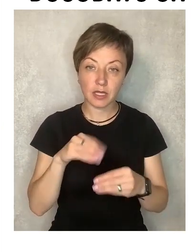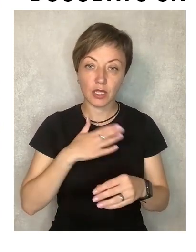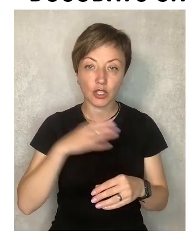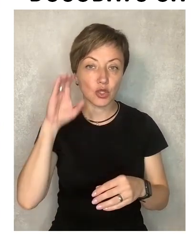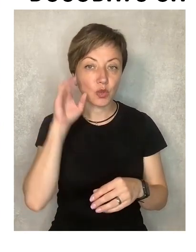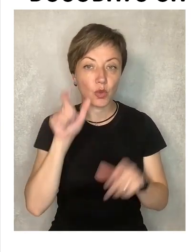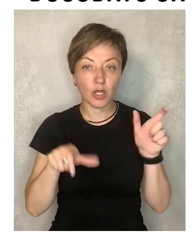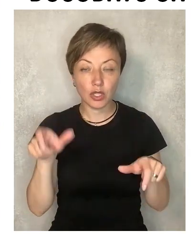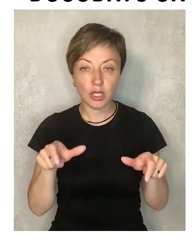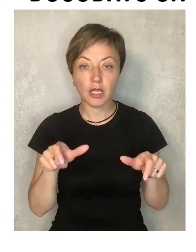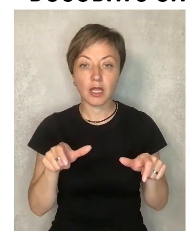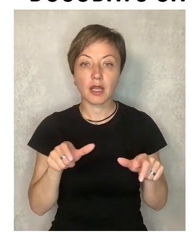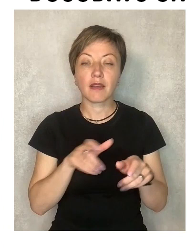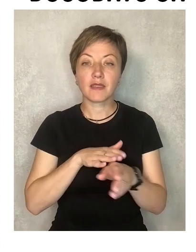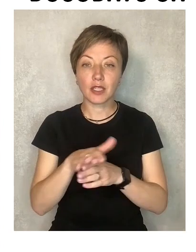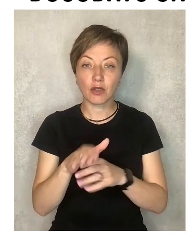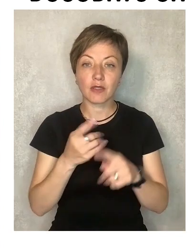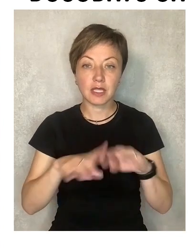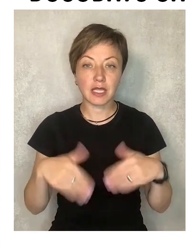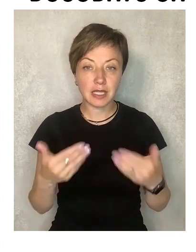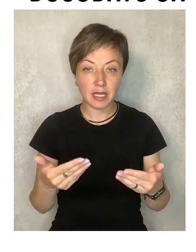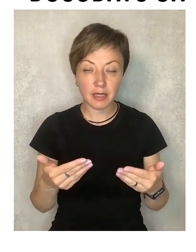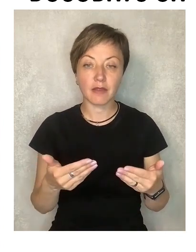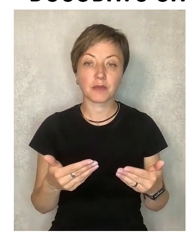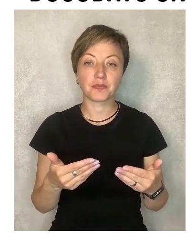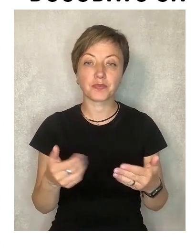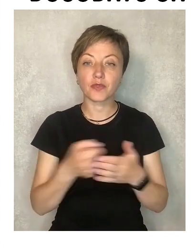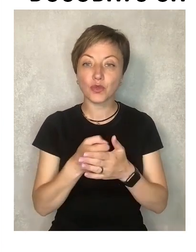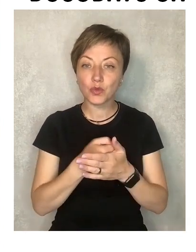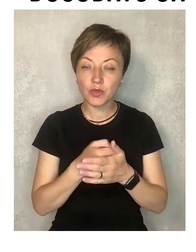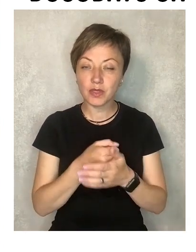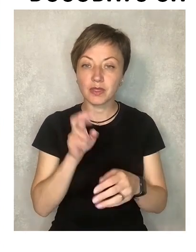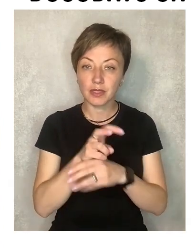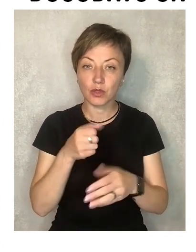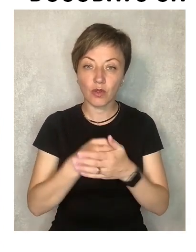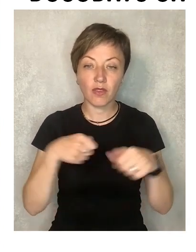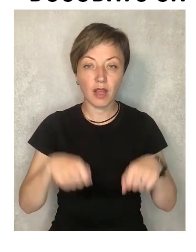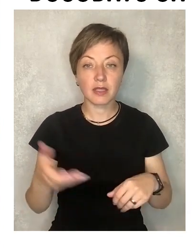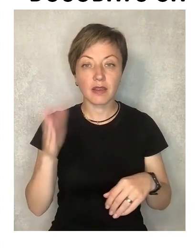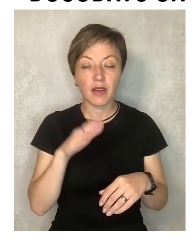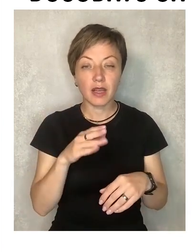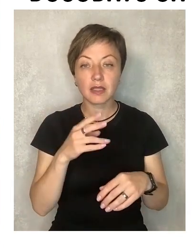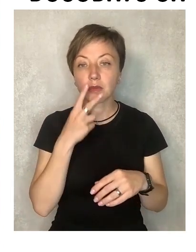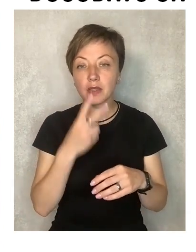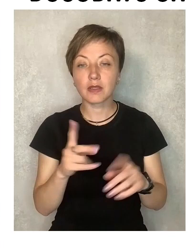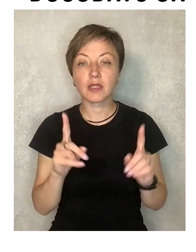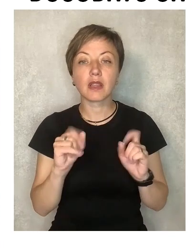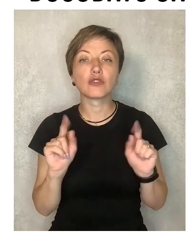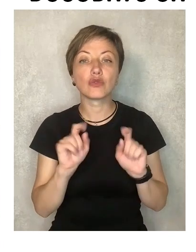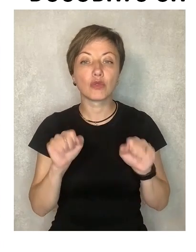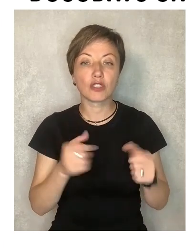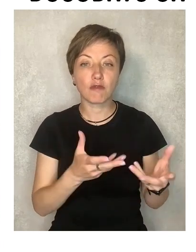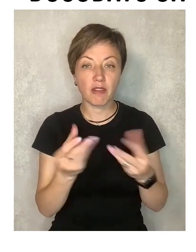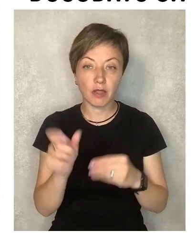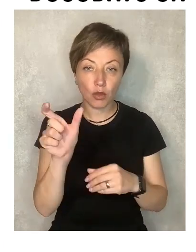пішли втілювати ці громадські ініціативи, стукатись до суб'єктів влади. Давайте означимо, на що саме може впливати громадянин